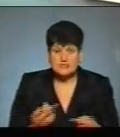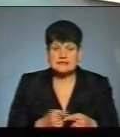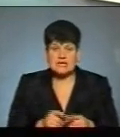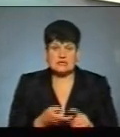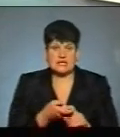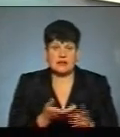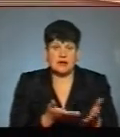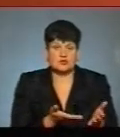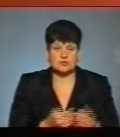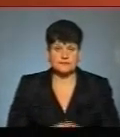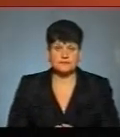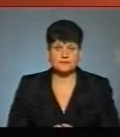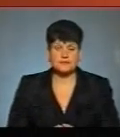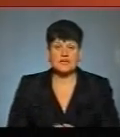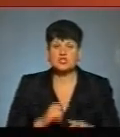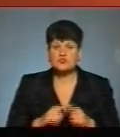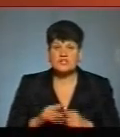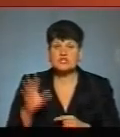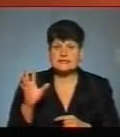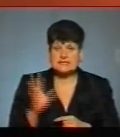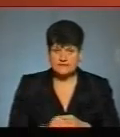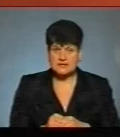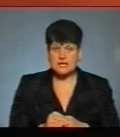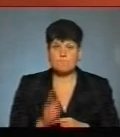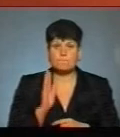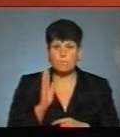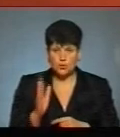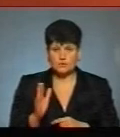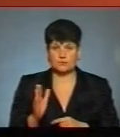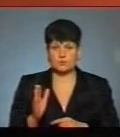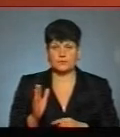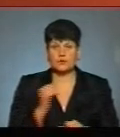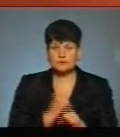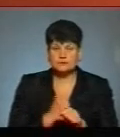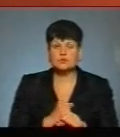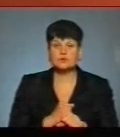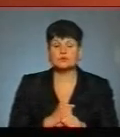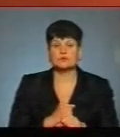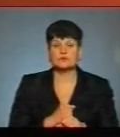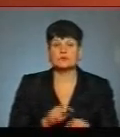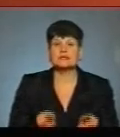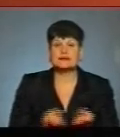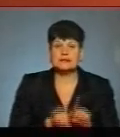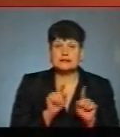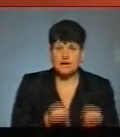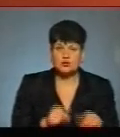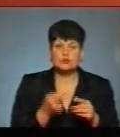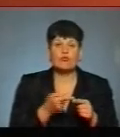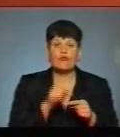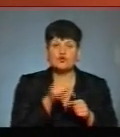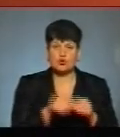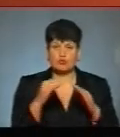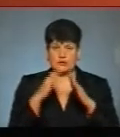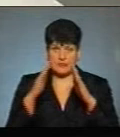так? І швидше за все будемо налагоджувати так роботу, щоб в цьому наметі можна було і